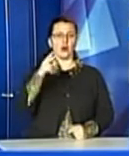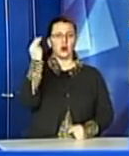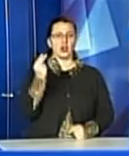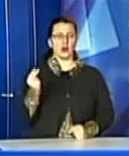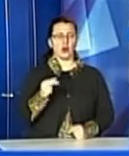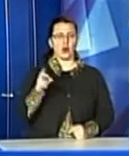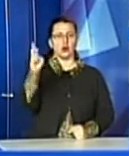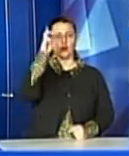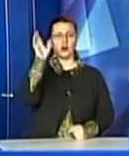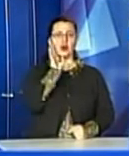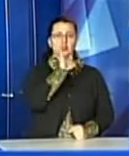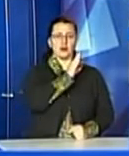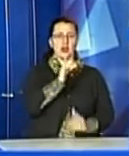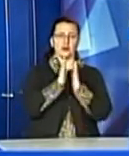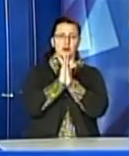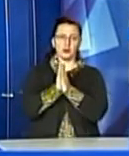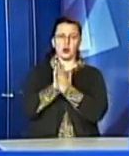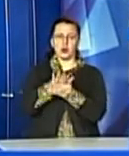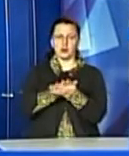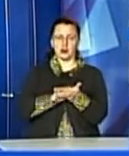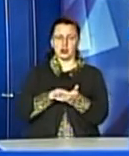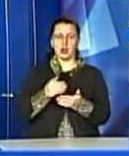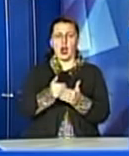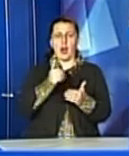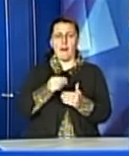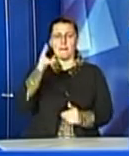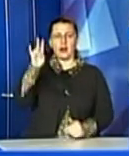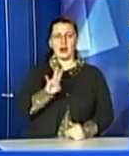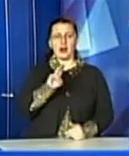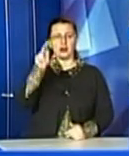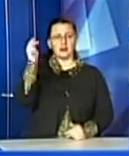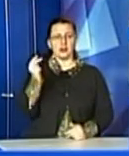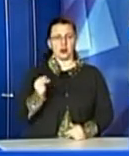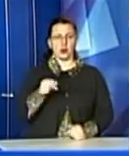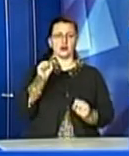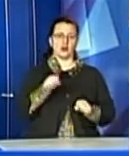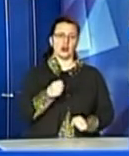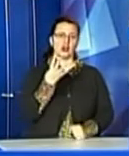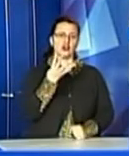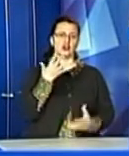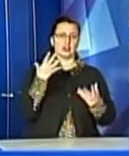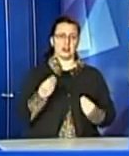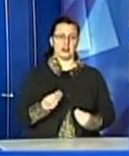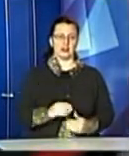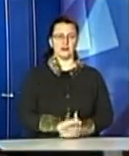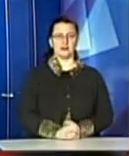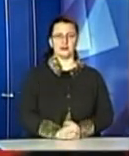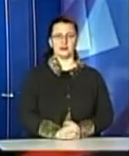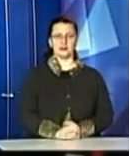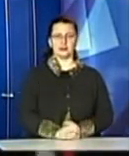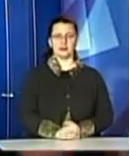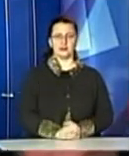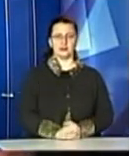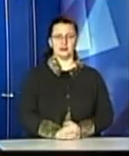та помолитися перед чудотворним образом Богородиці жителі області зможуть впродовж 4 днів. Подробиці далі.